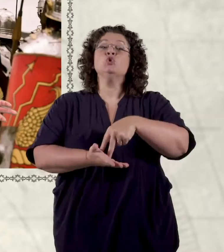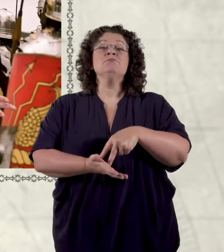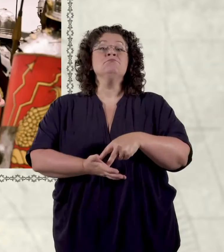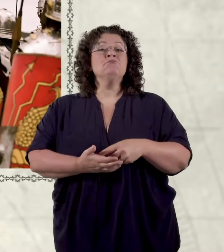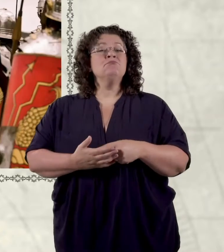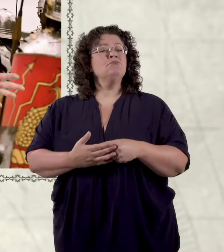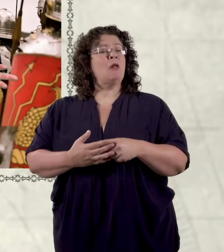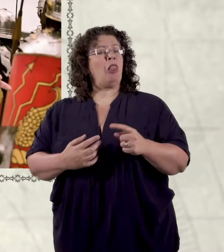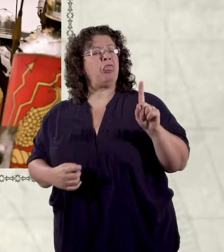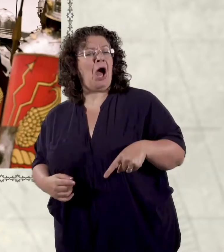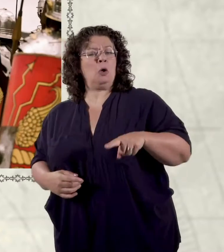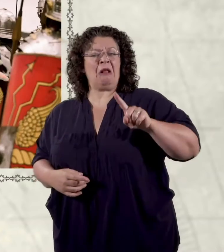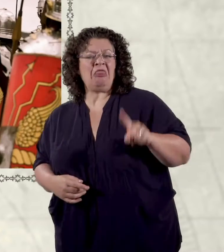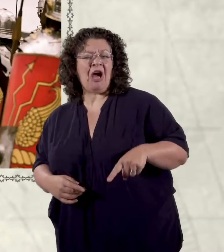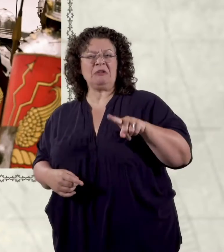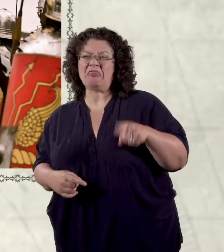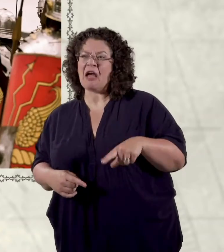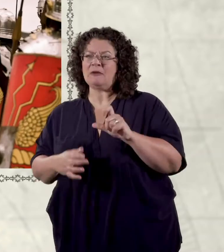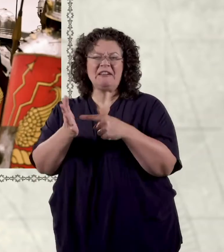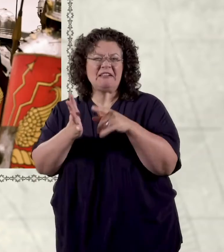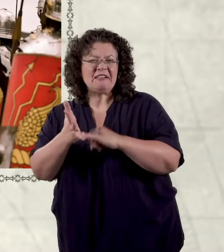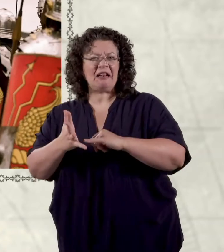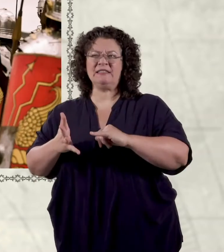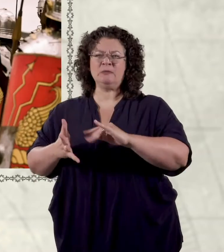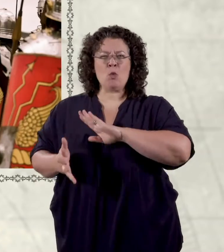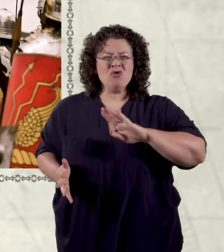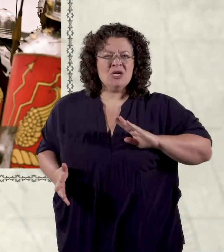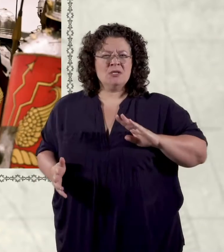ni, i ryfel!